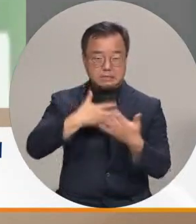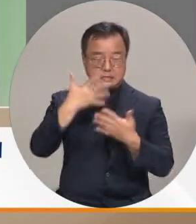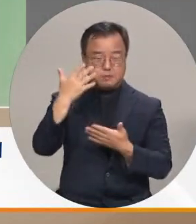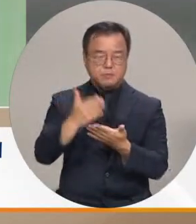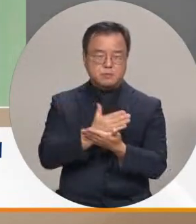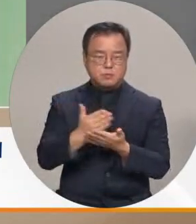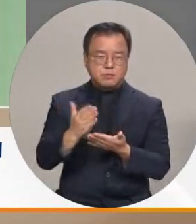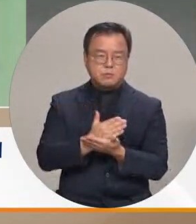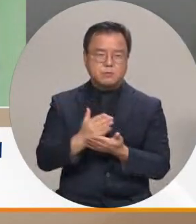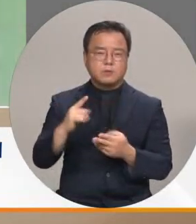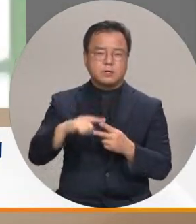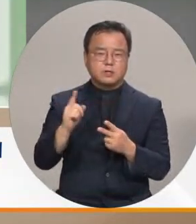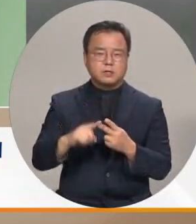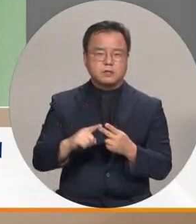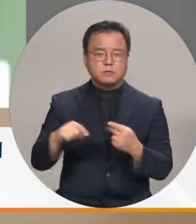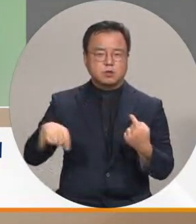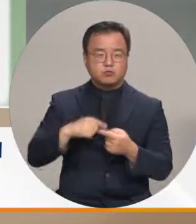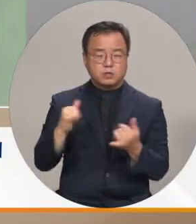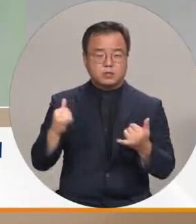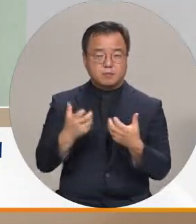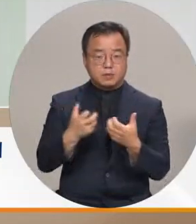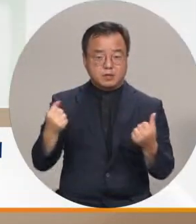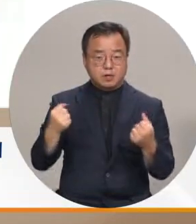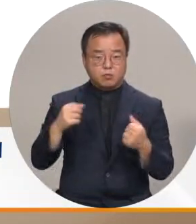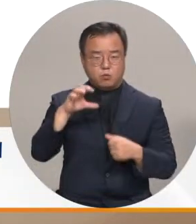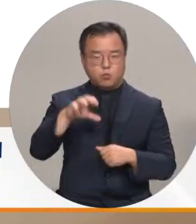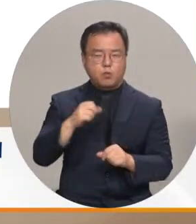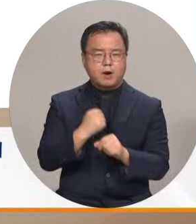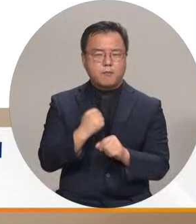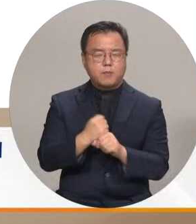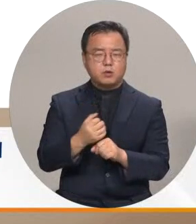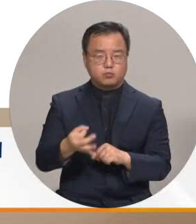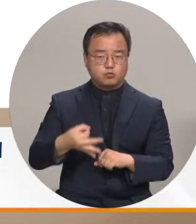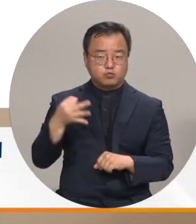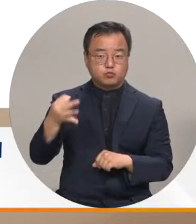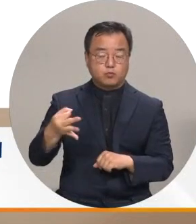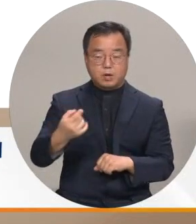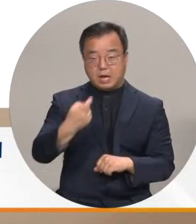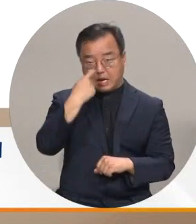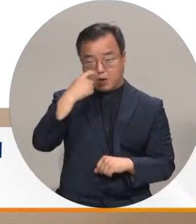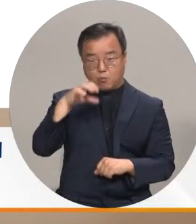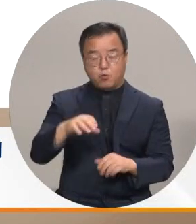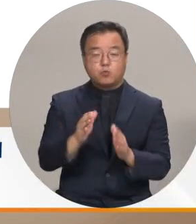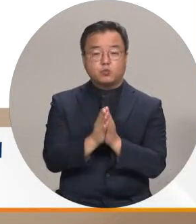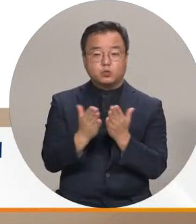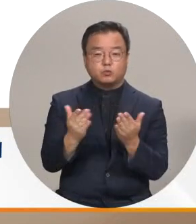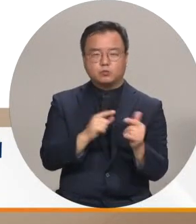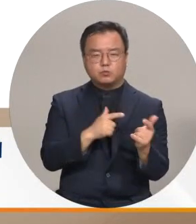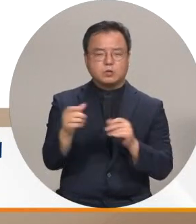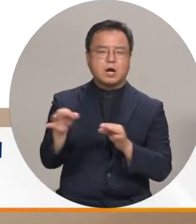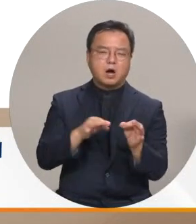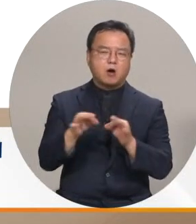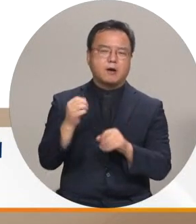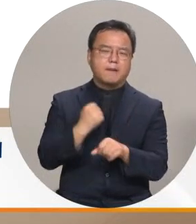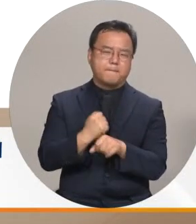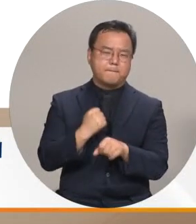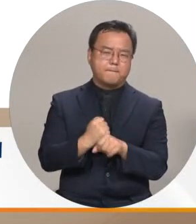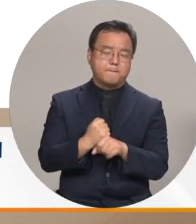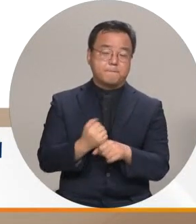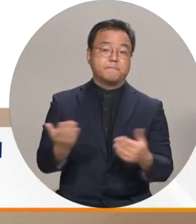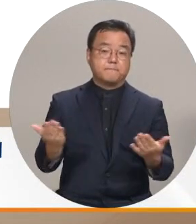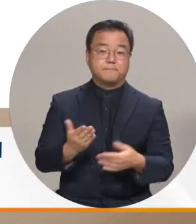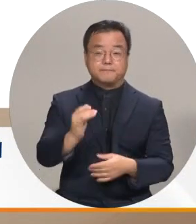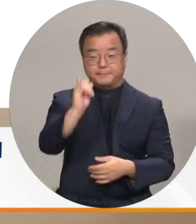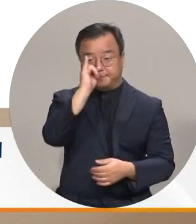운영자가 따로 어떤 공간을 만들어서 유료로 그 학원 교재나 이런 것들이 거래되기 하는 그런 알선 행위를 하기도